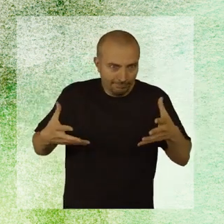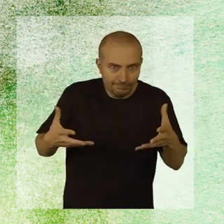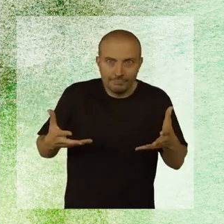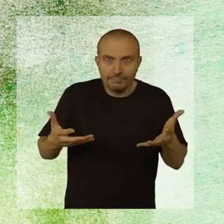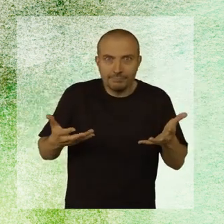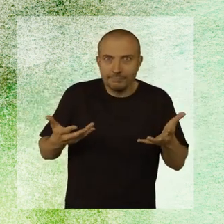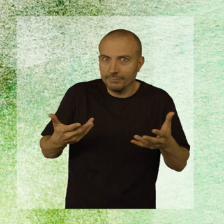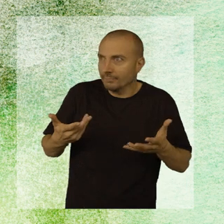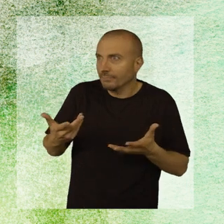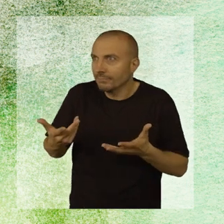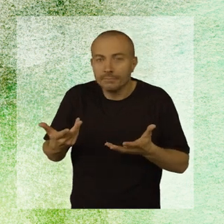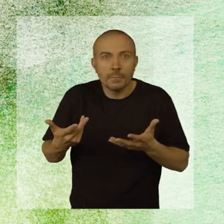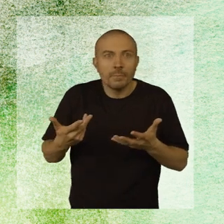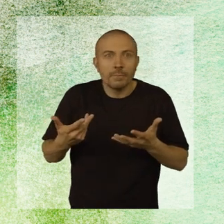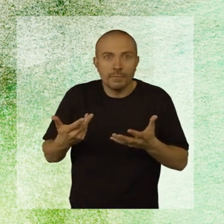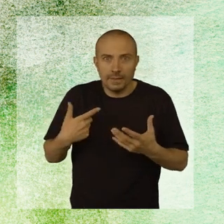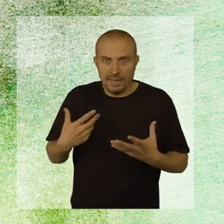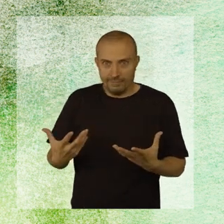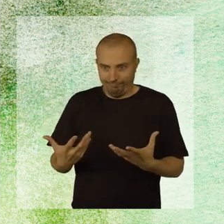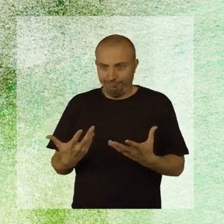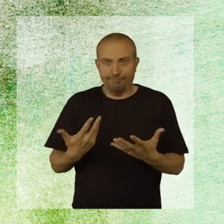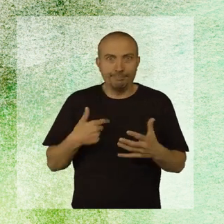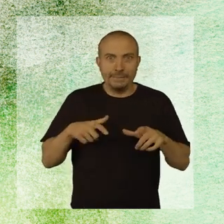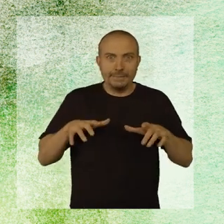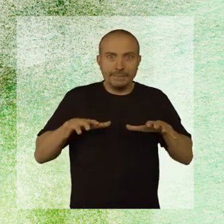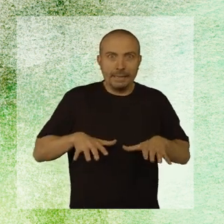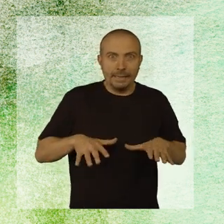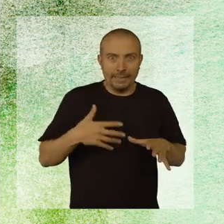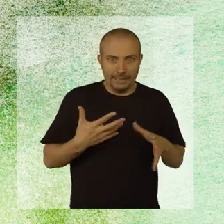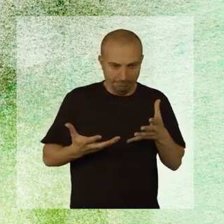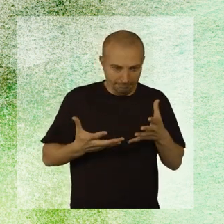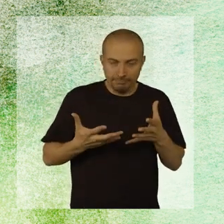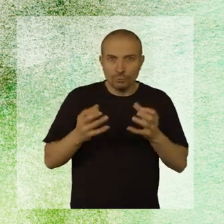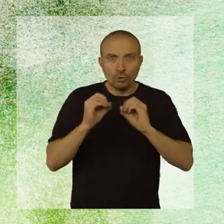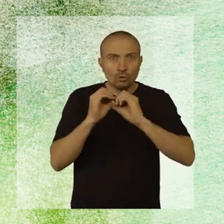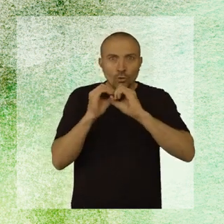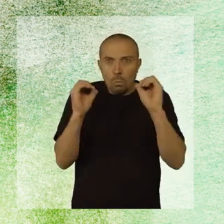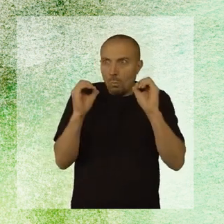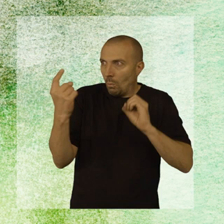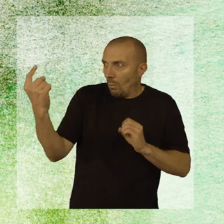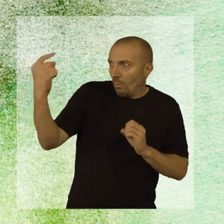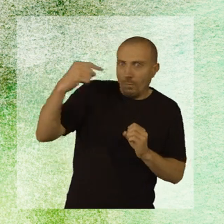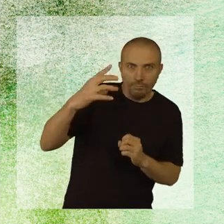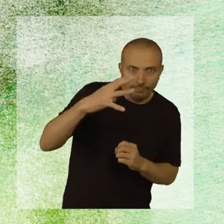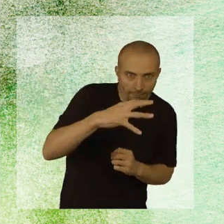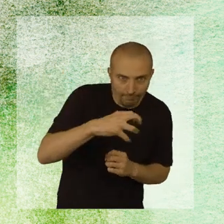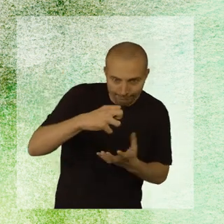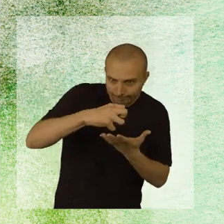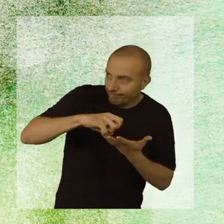pas où les mettre. Ça nous reste sous les bras parce que personne ne vient récupérer